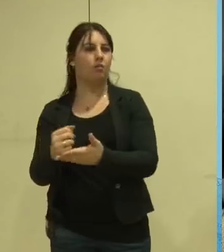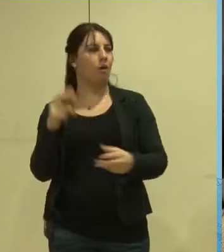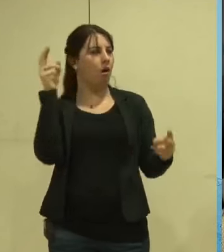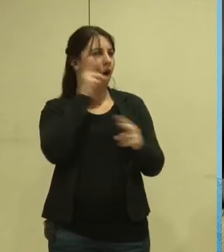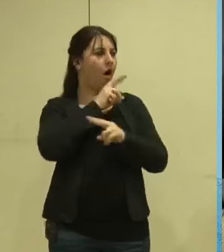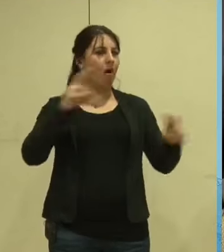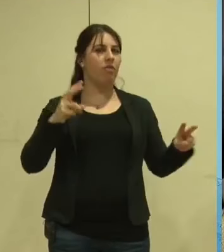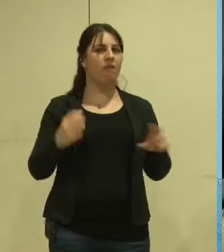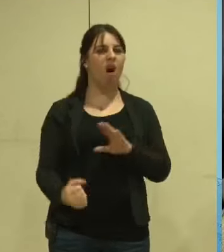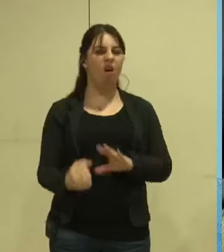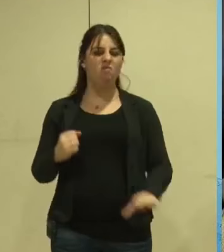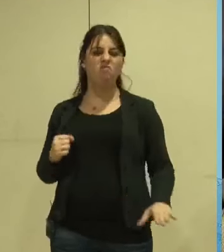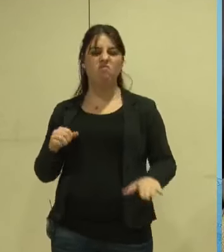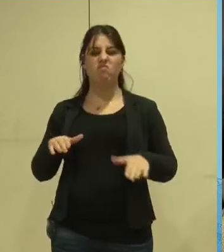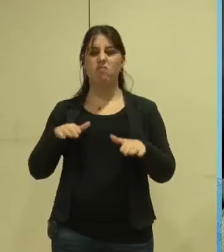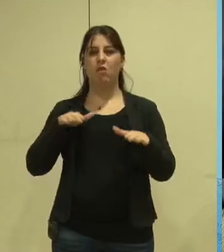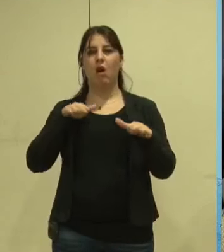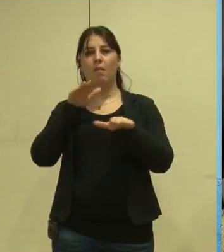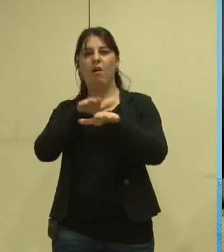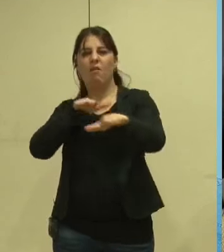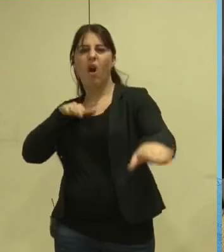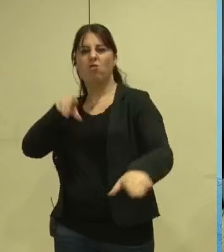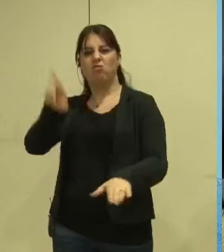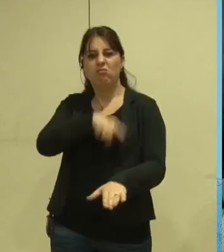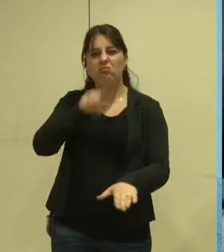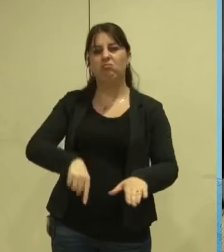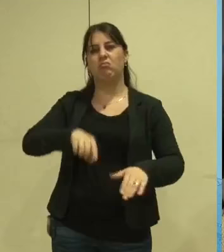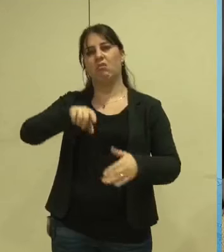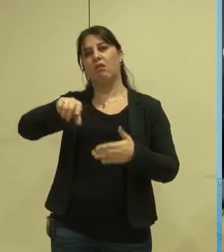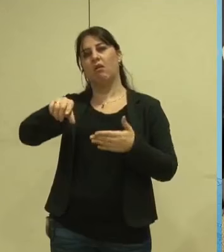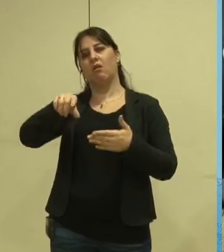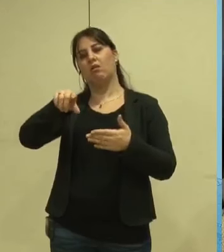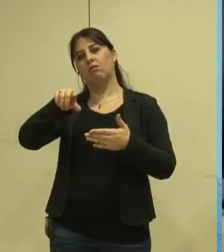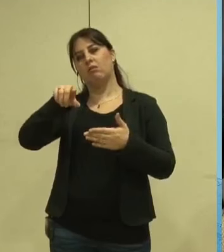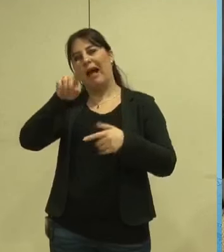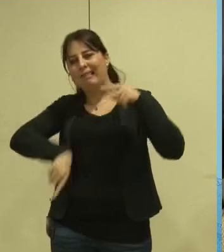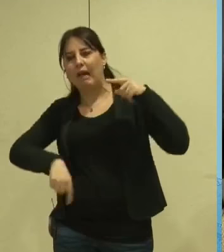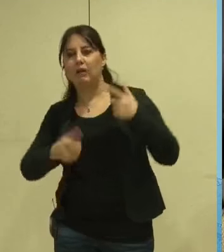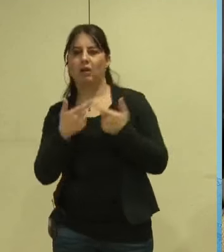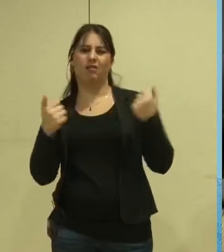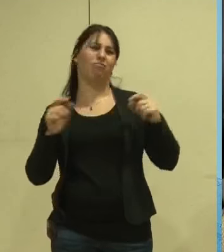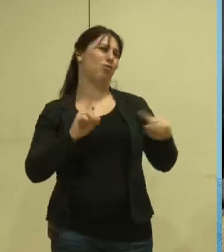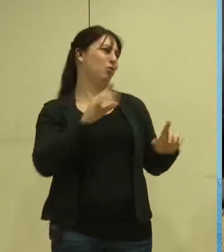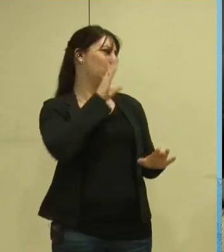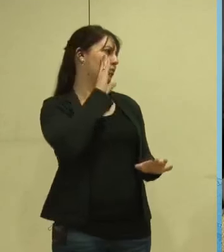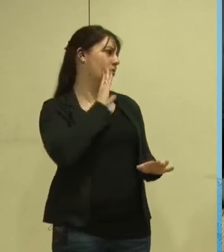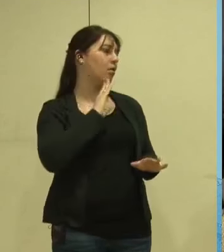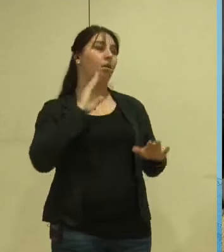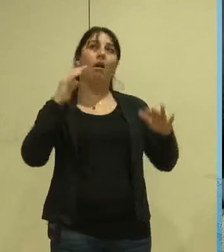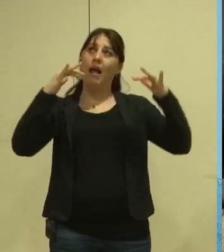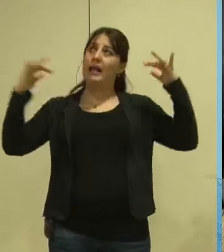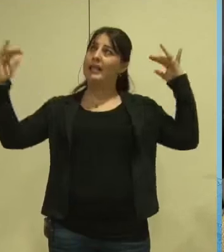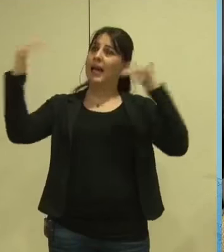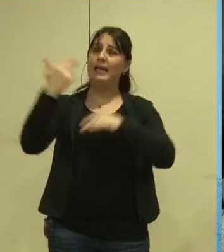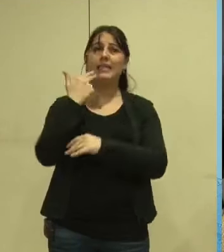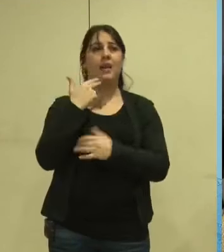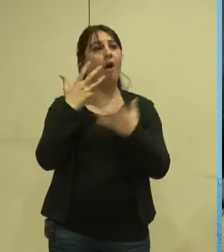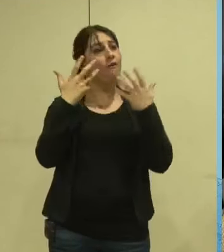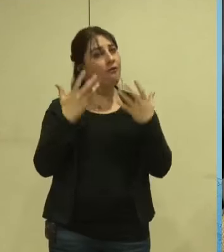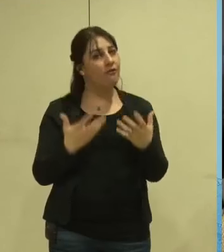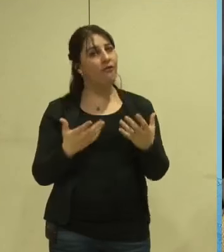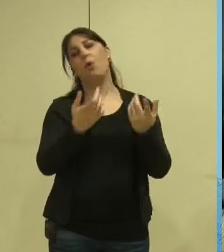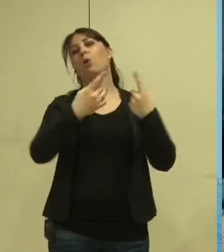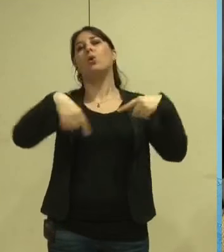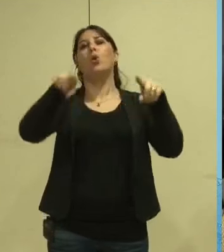des restrictions de circulation de toutes sortes. Par souci pour la qualité de l'air, nous demandons qu'une commission d'enquête